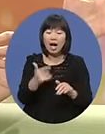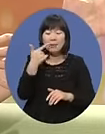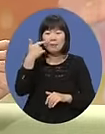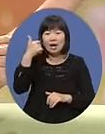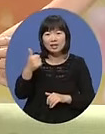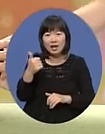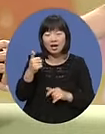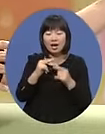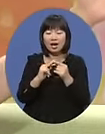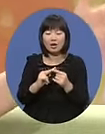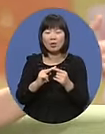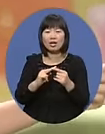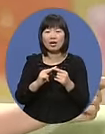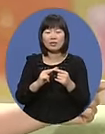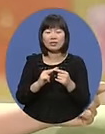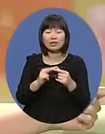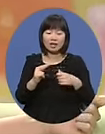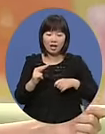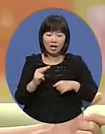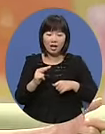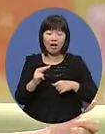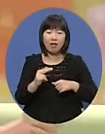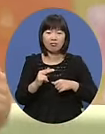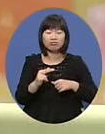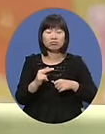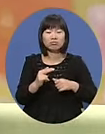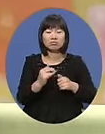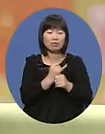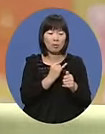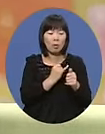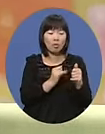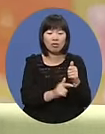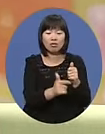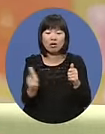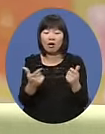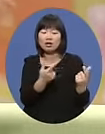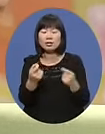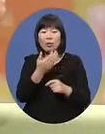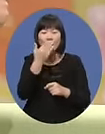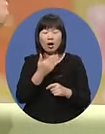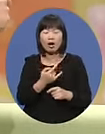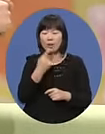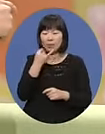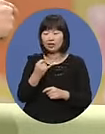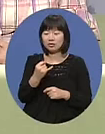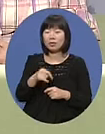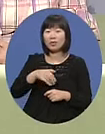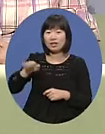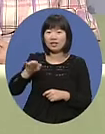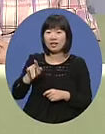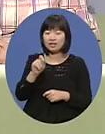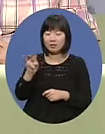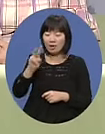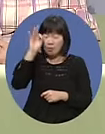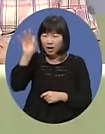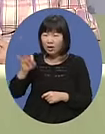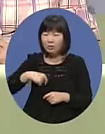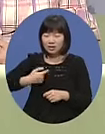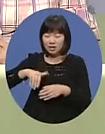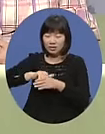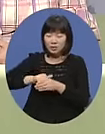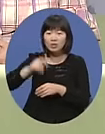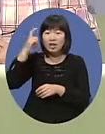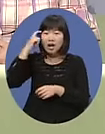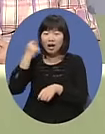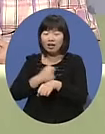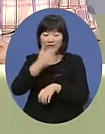아빠랑 그다음에 사위들이랑 같이 먹고 저는 그게 이해가 안 돼서 엄마! 엄마 가서 텔레비전 봐! 왜 여기서 혼자 설 거지? 나중에 다